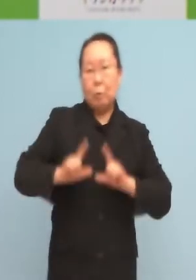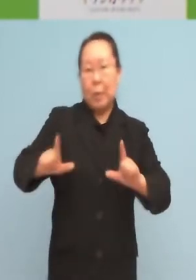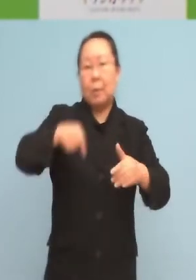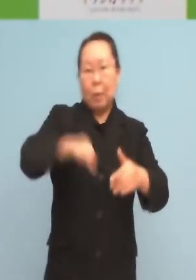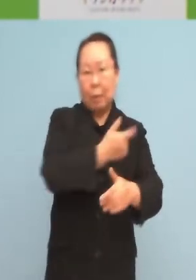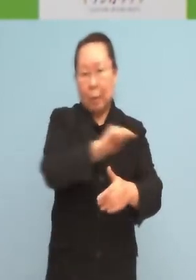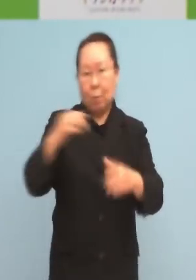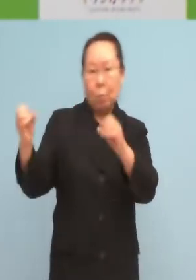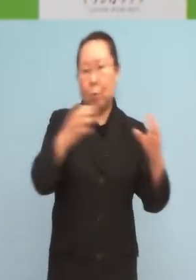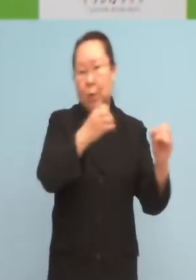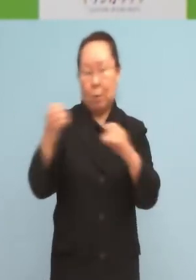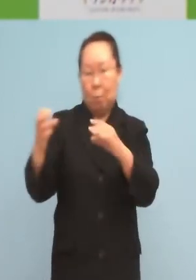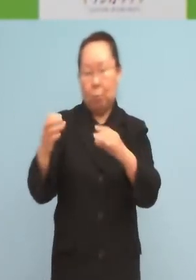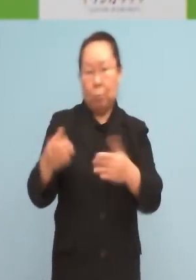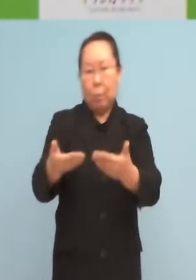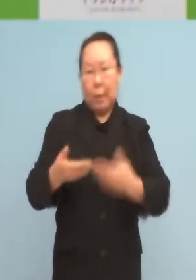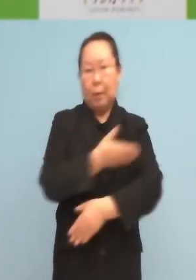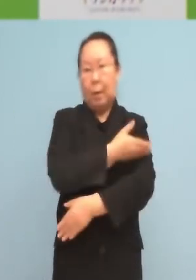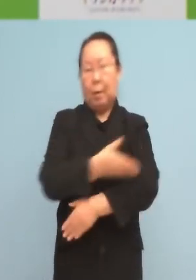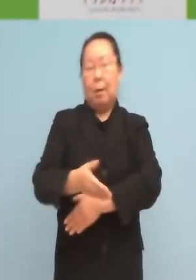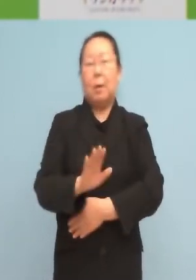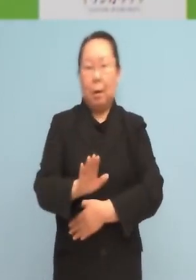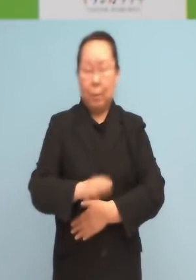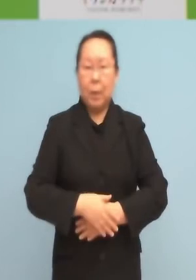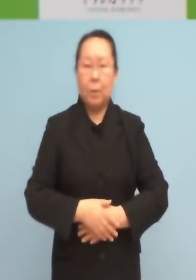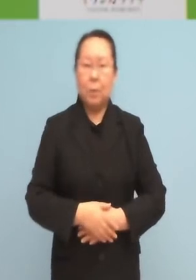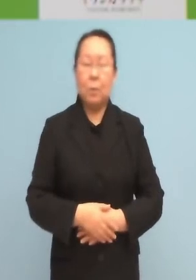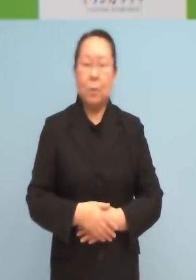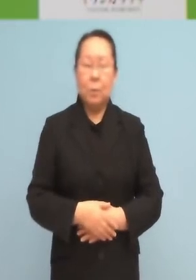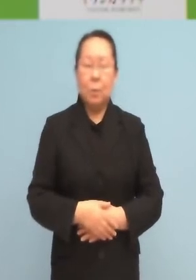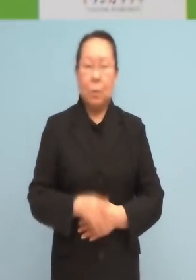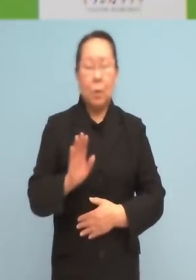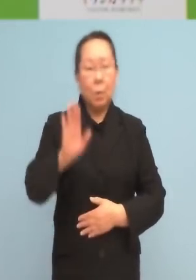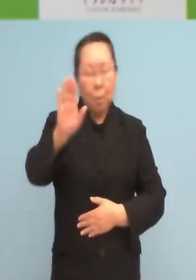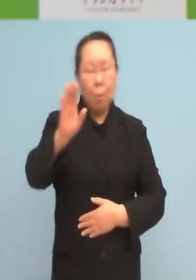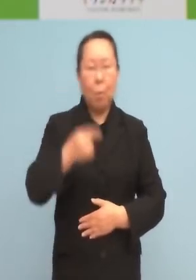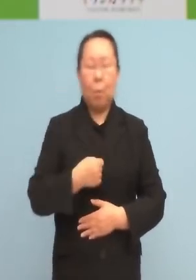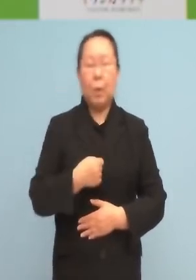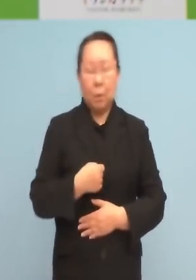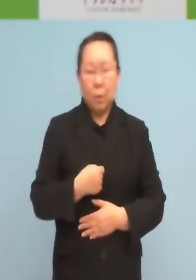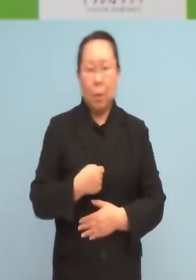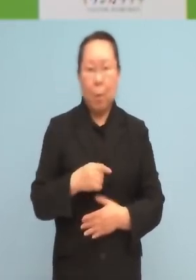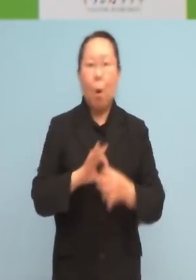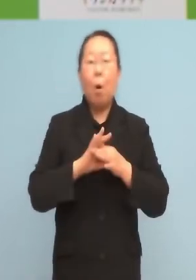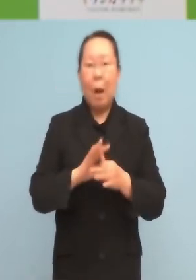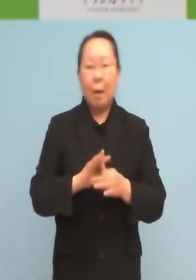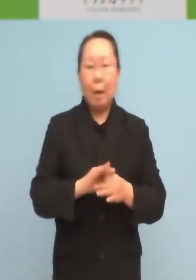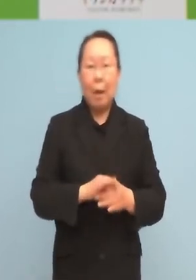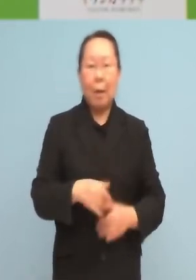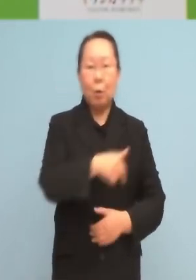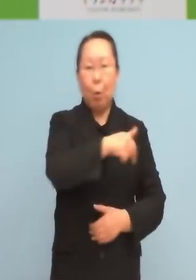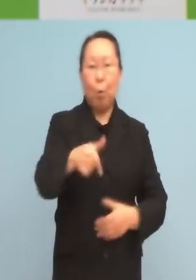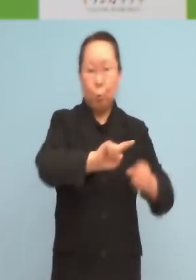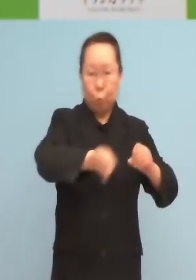まざまなご議論をいただいた経緯がございます。でその後私ども関係の部局を集めま